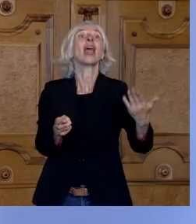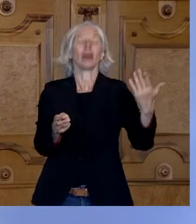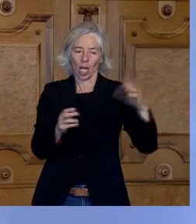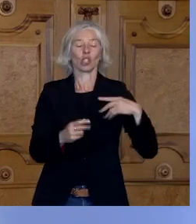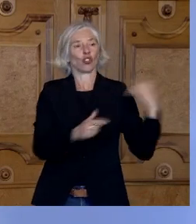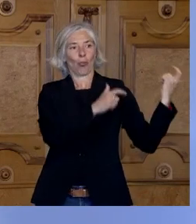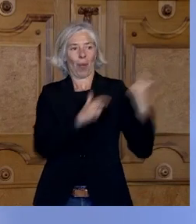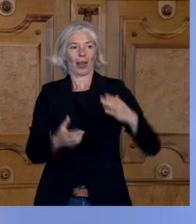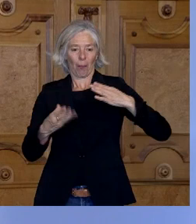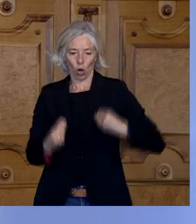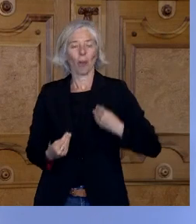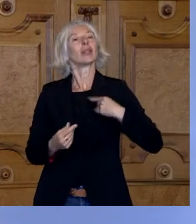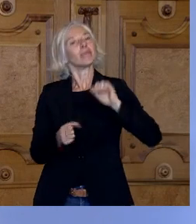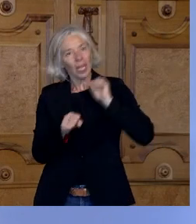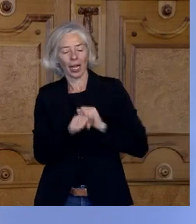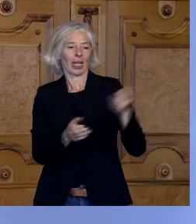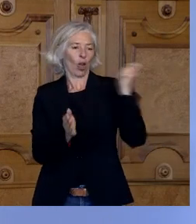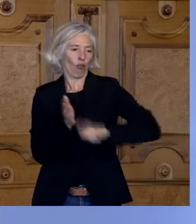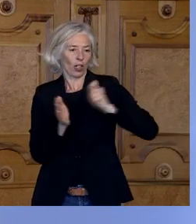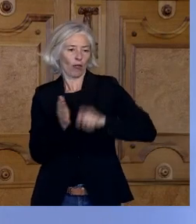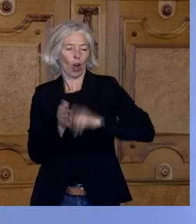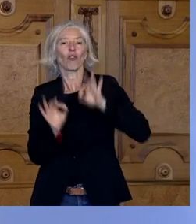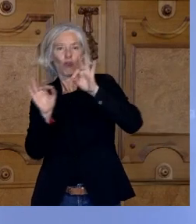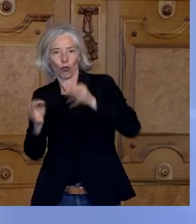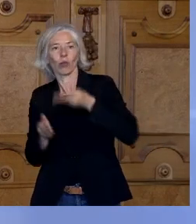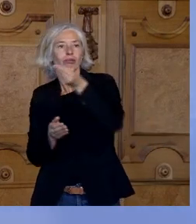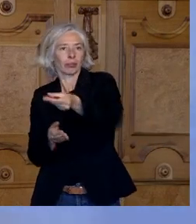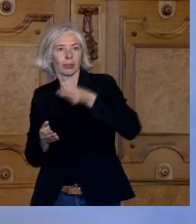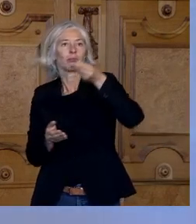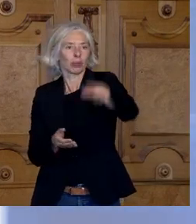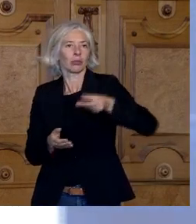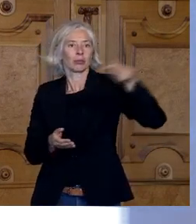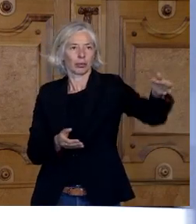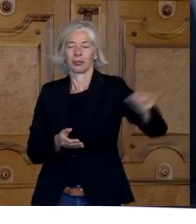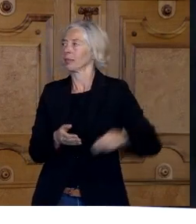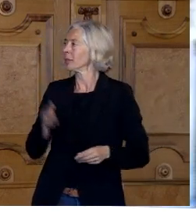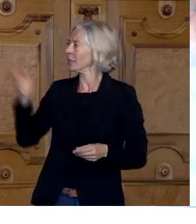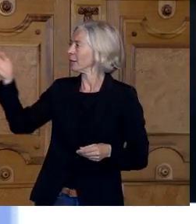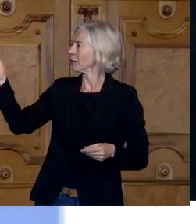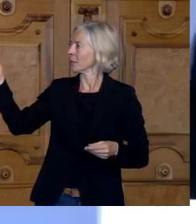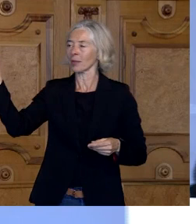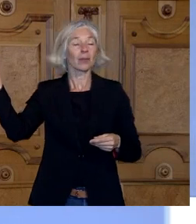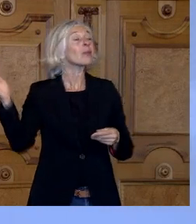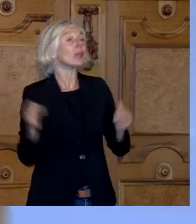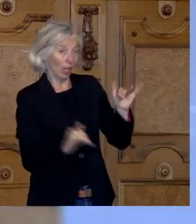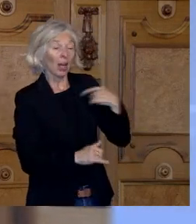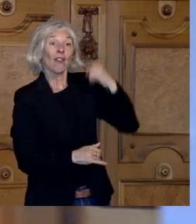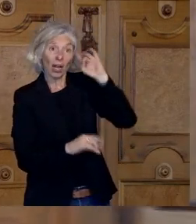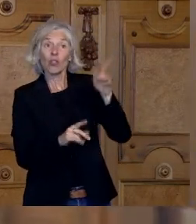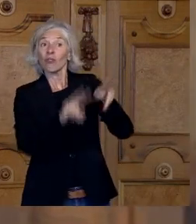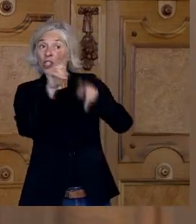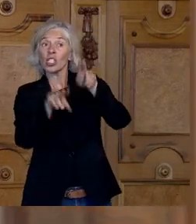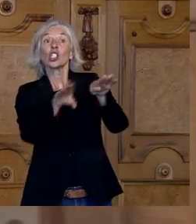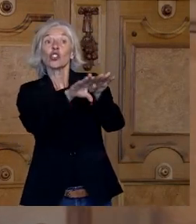auch tatsächlich umsetzen zu können. Und ich weiß auch, dass etliche Schulen oder Elternbeiräte sehr rege und aktiv